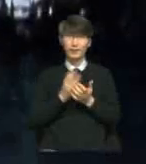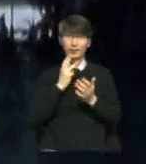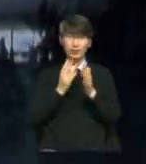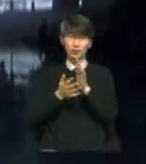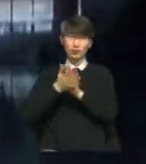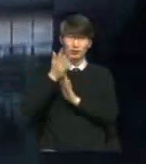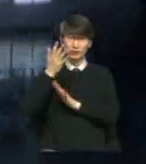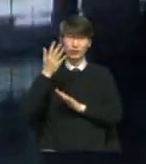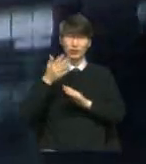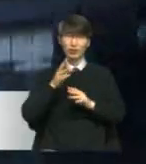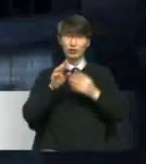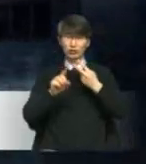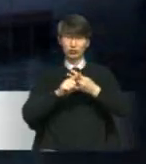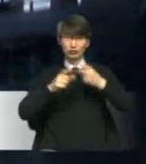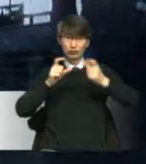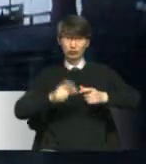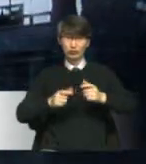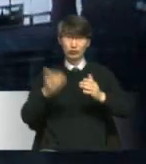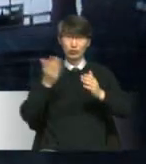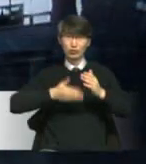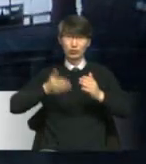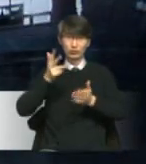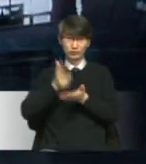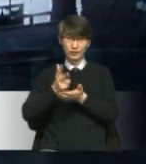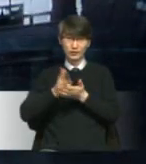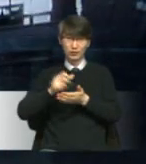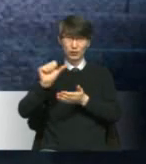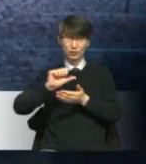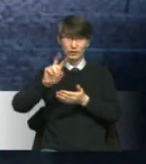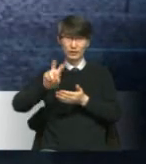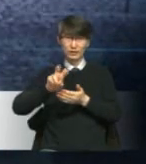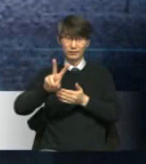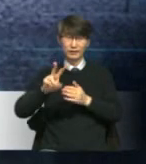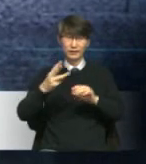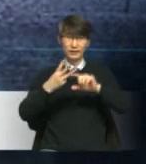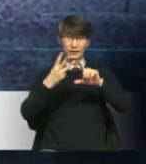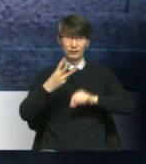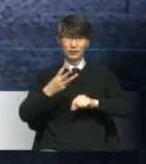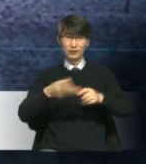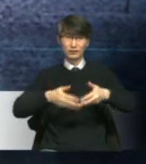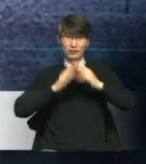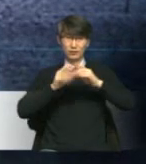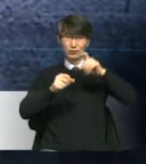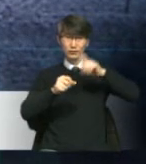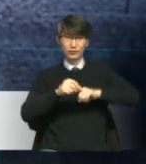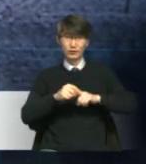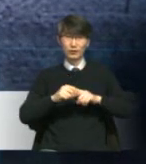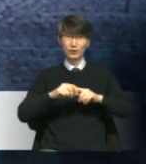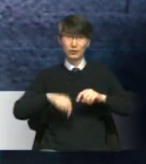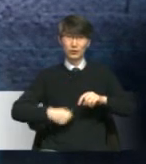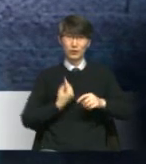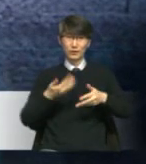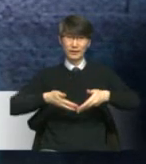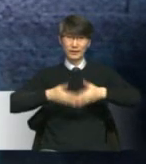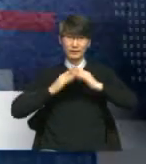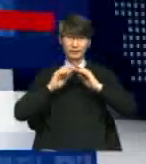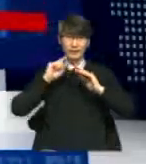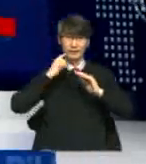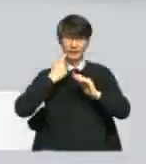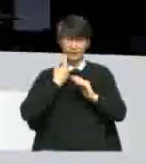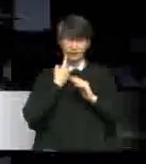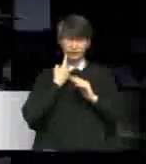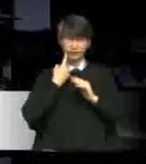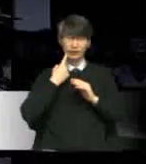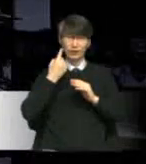서울시는 중구 초동 공영주차장 부지에 오는 2022년 3월 완공 목표로 독립 예술 고전영화 전용